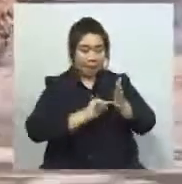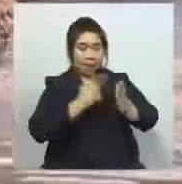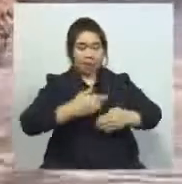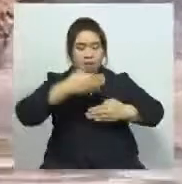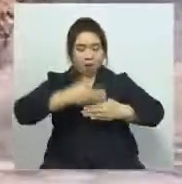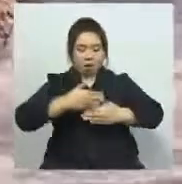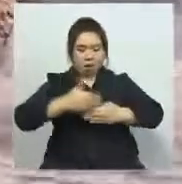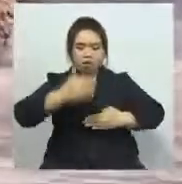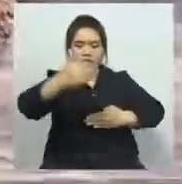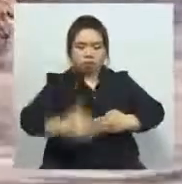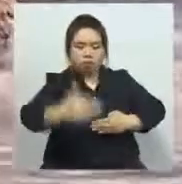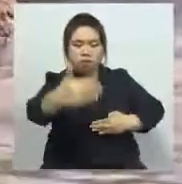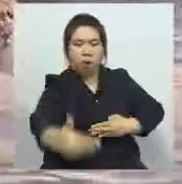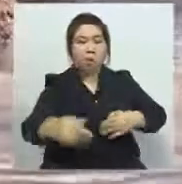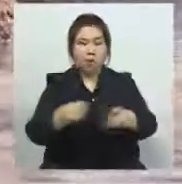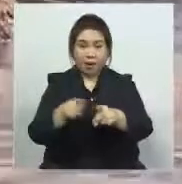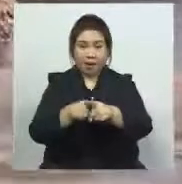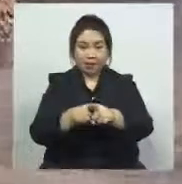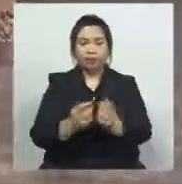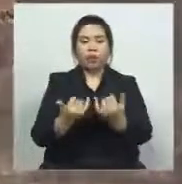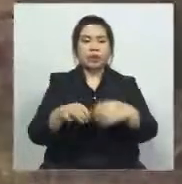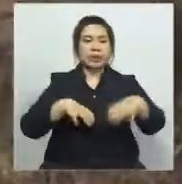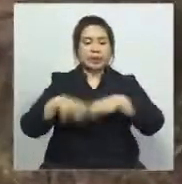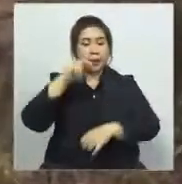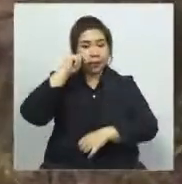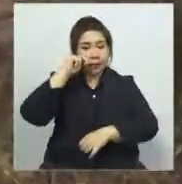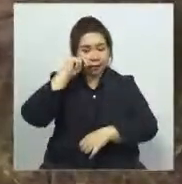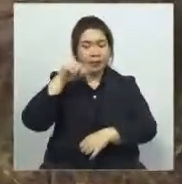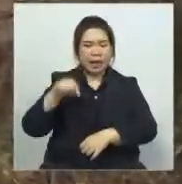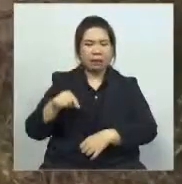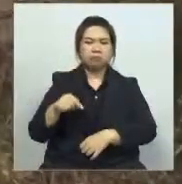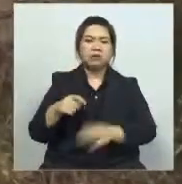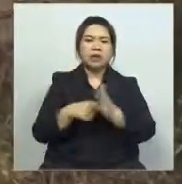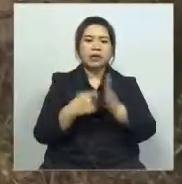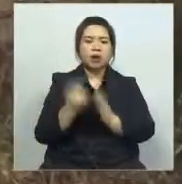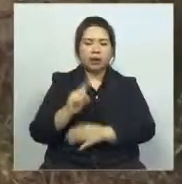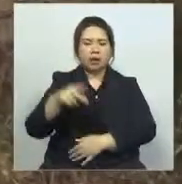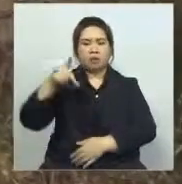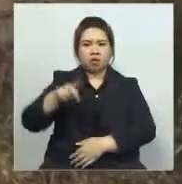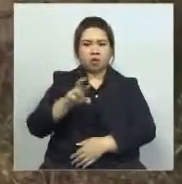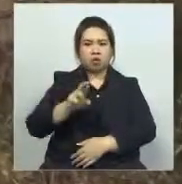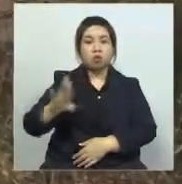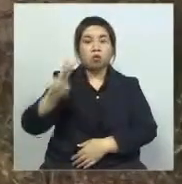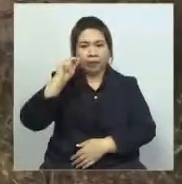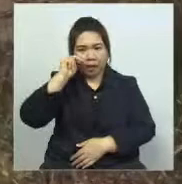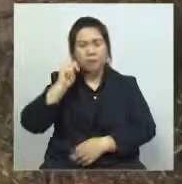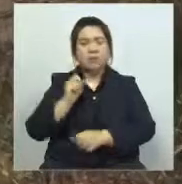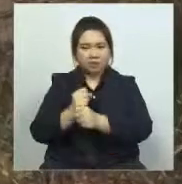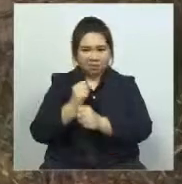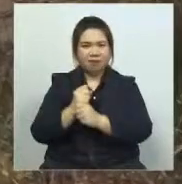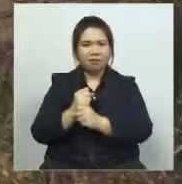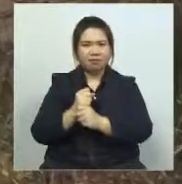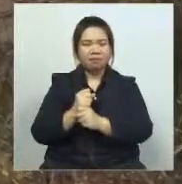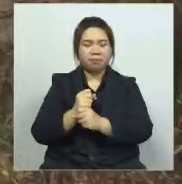นอกจากนั้นผมเรียนว่าการบริหารจัดการลุ่มน้ำสะแกกลางเนี่ยเกิดจาก พ.ร.บ.น้ำที่เรากำหนดไว้ว่าจะต้อง